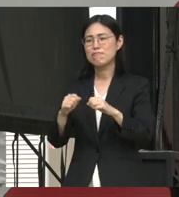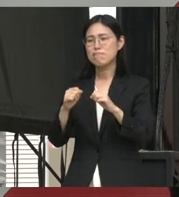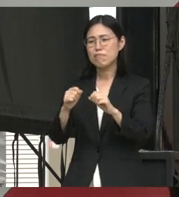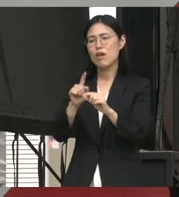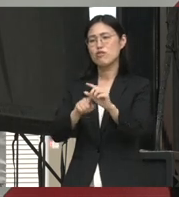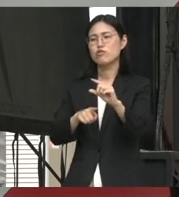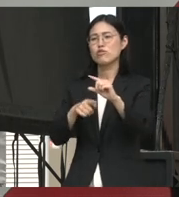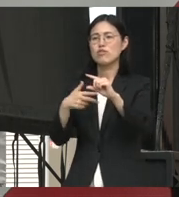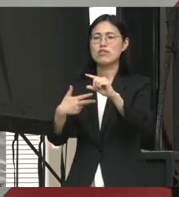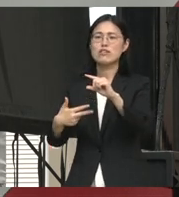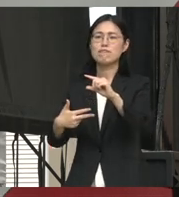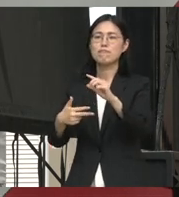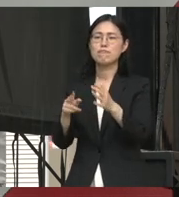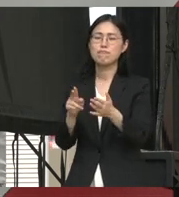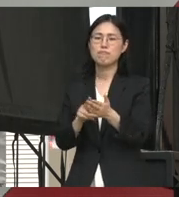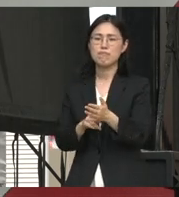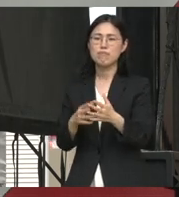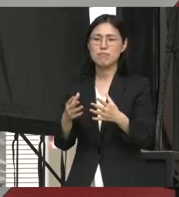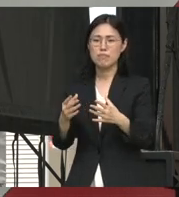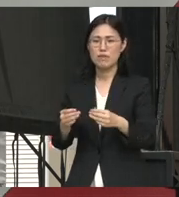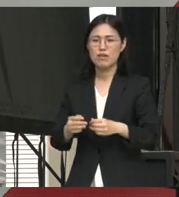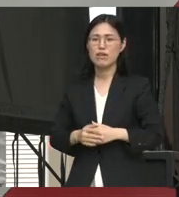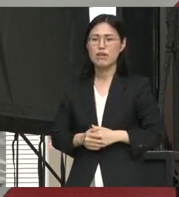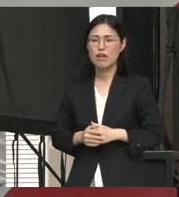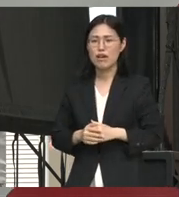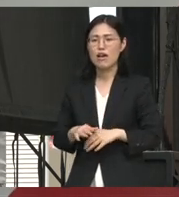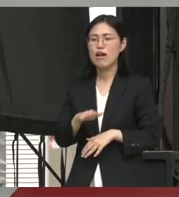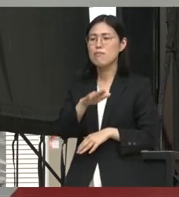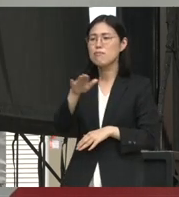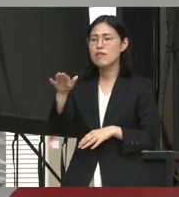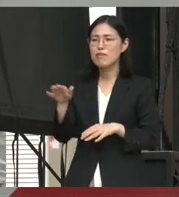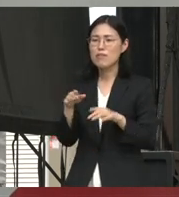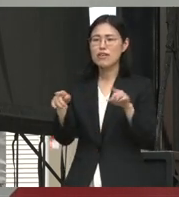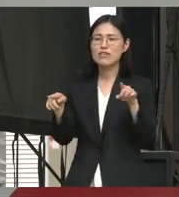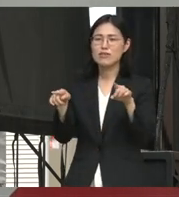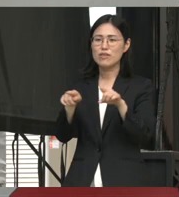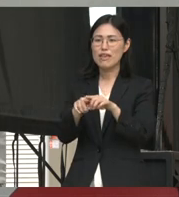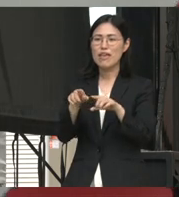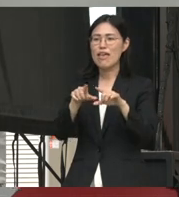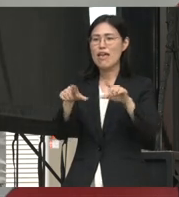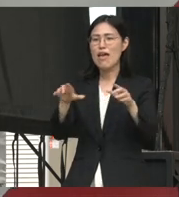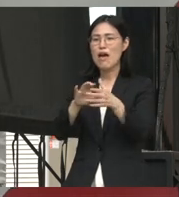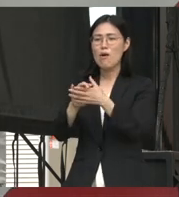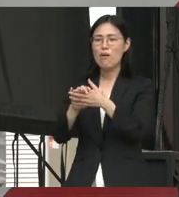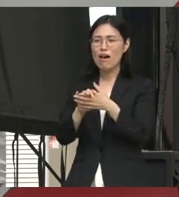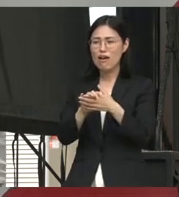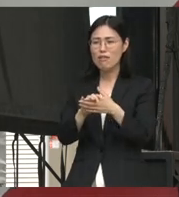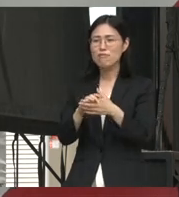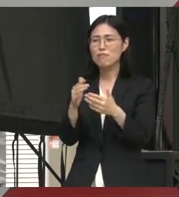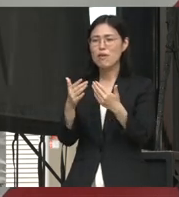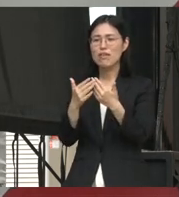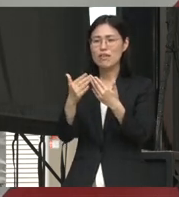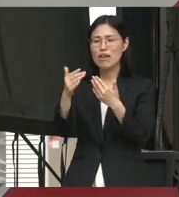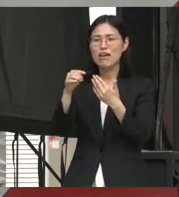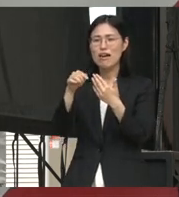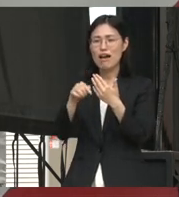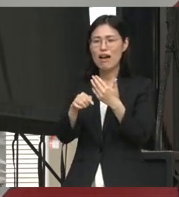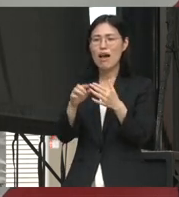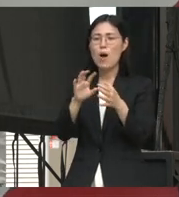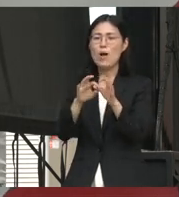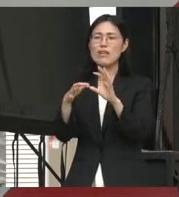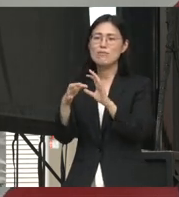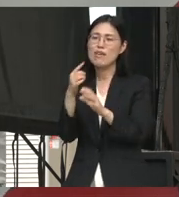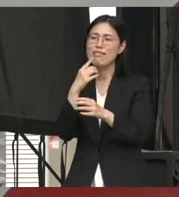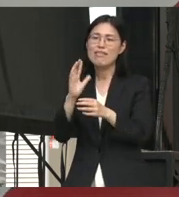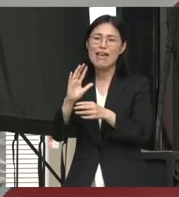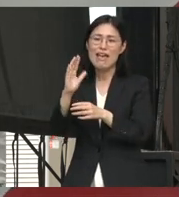たが、本日こうして皆様と共に平和の祭典でありますオリンピックの聖火をつなぐことができ、